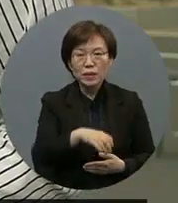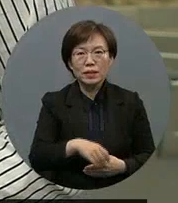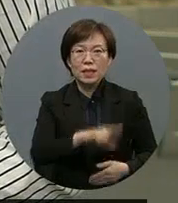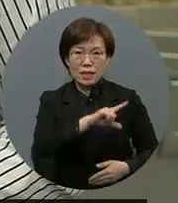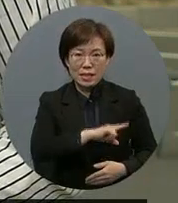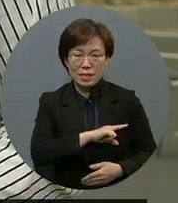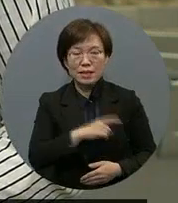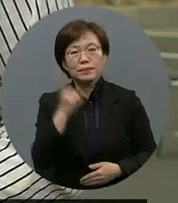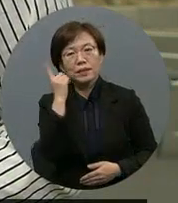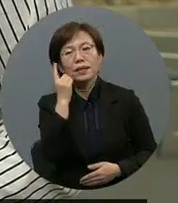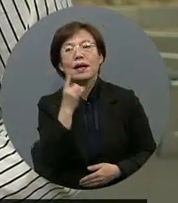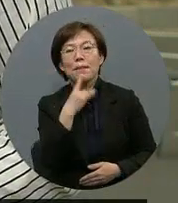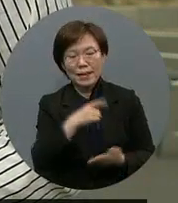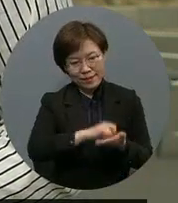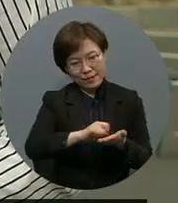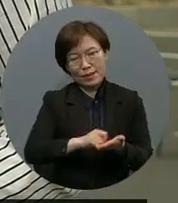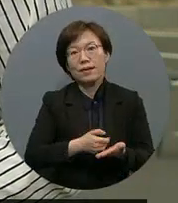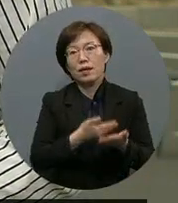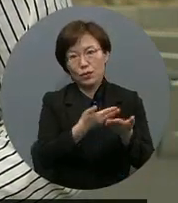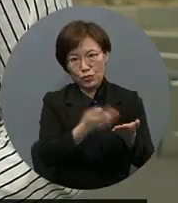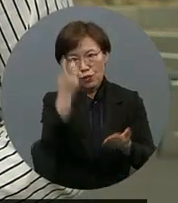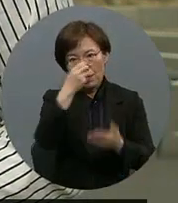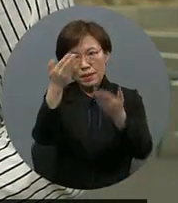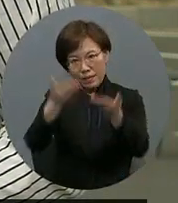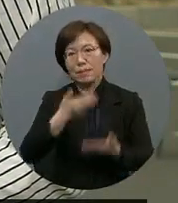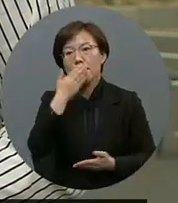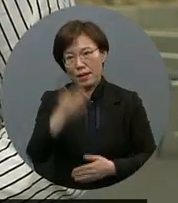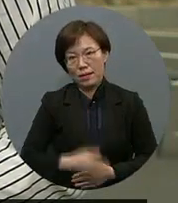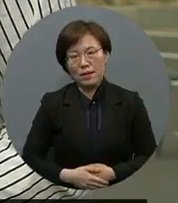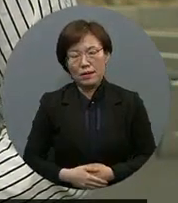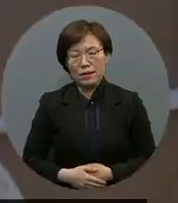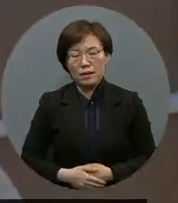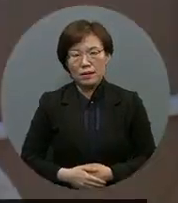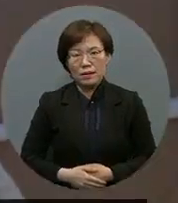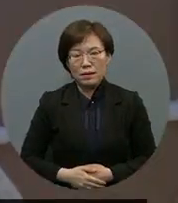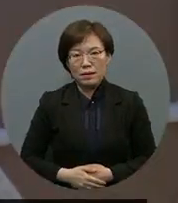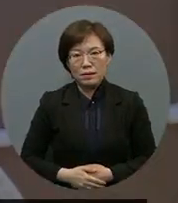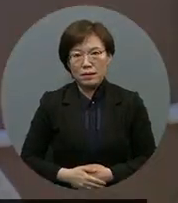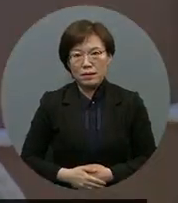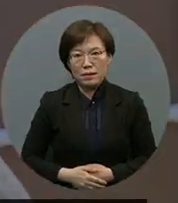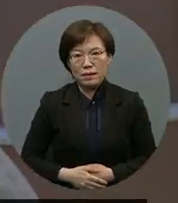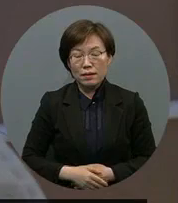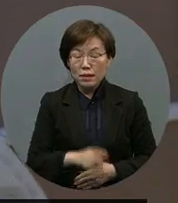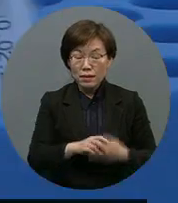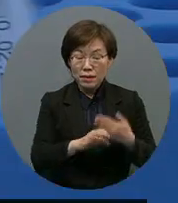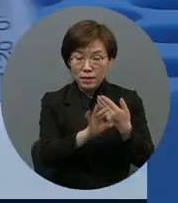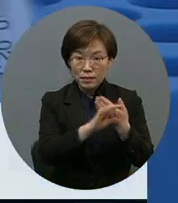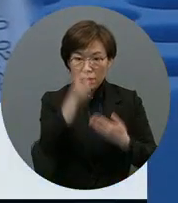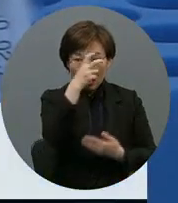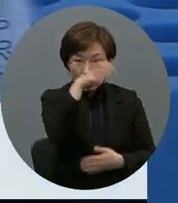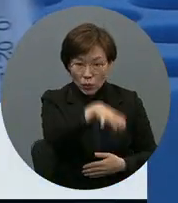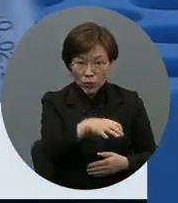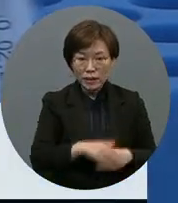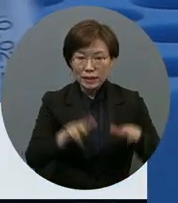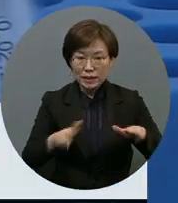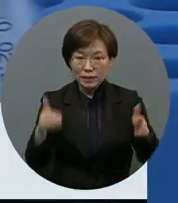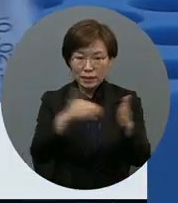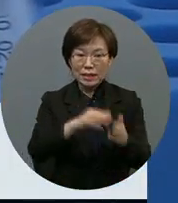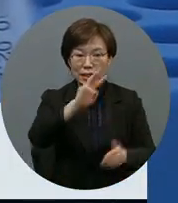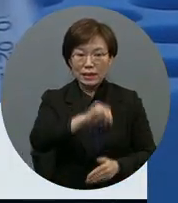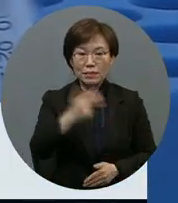연락처 외에는 개인정보를 묻지 않고 검사 접수를 해 줍니다 임치 선물 검사소 에서는 지금까지